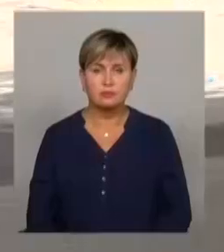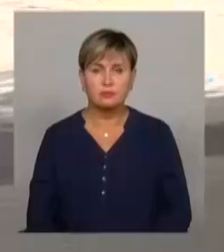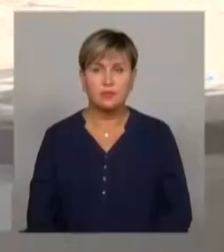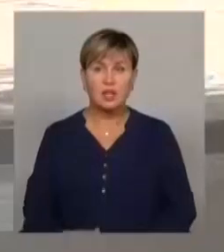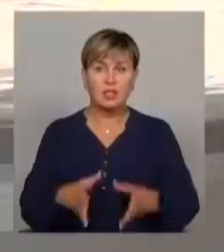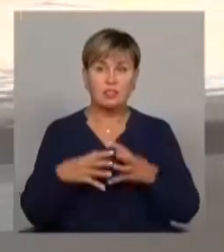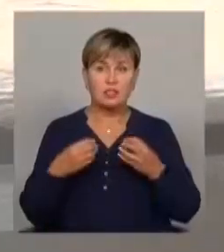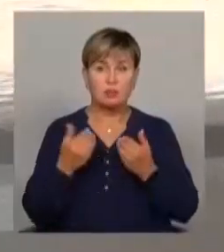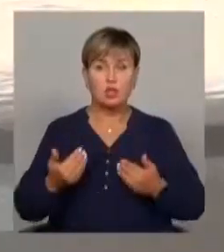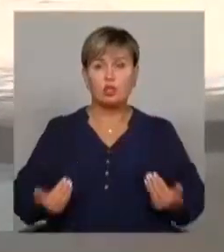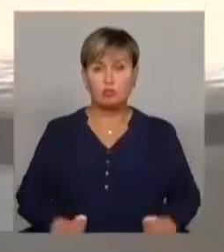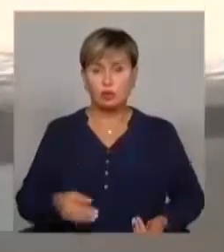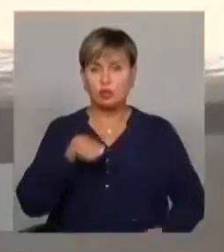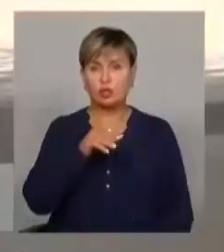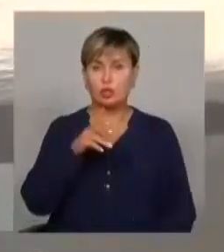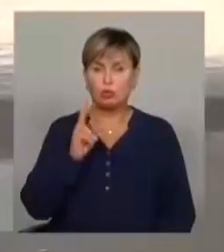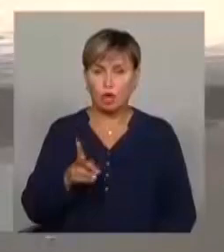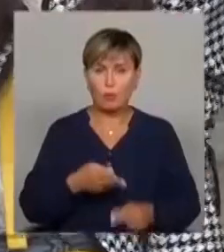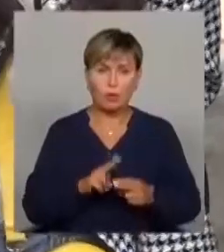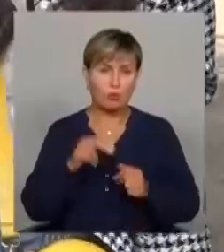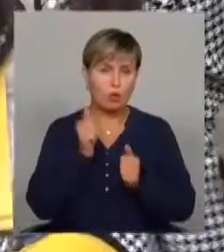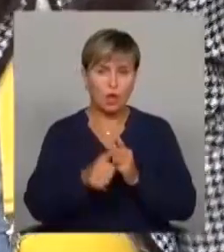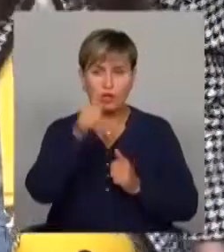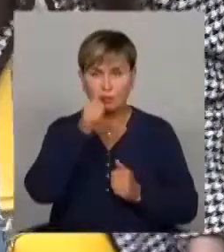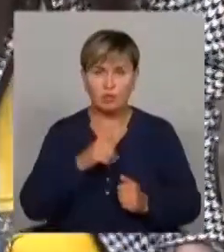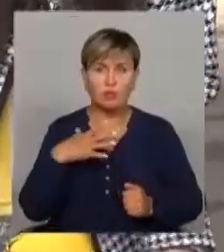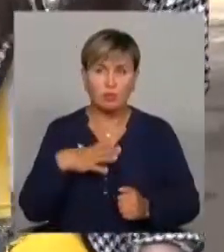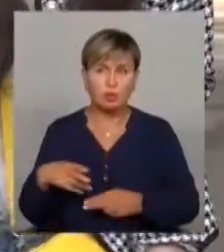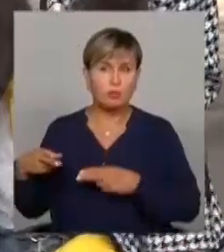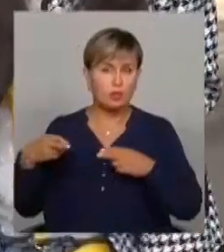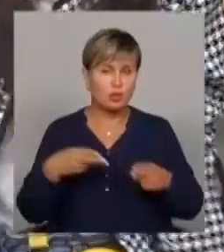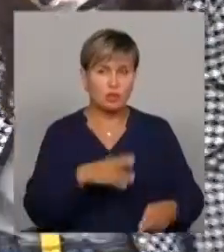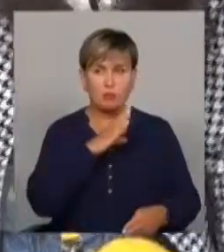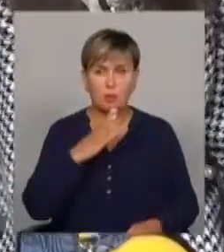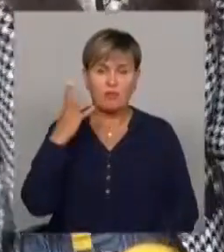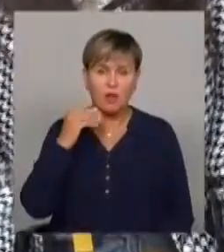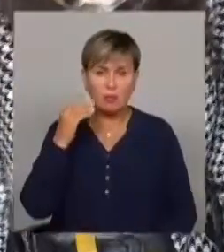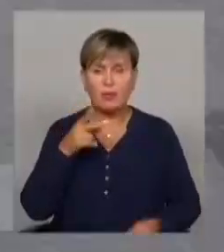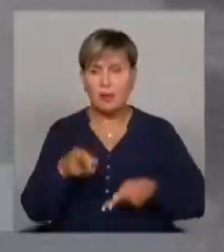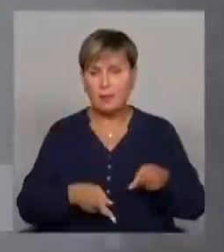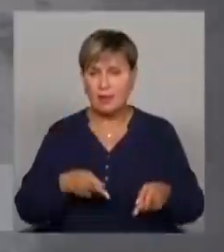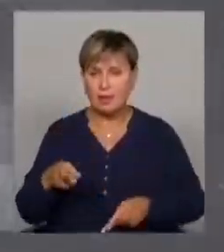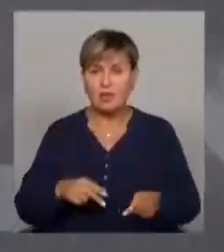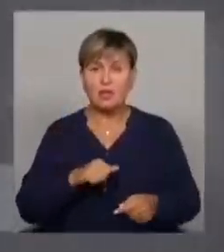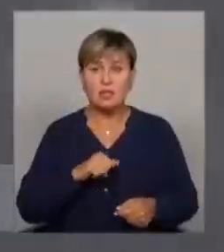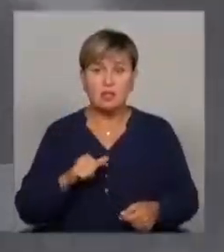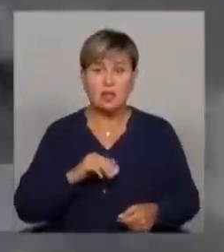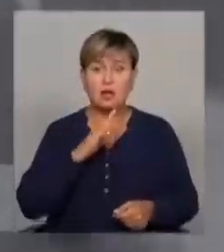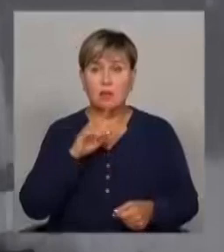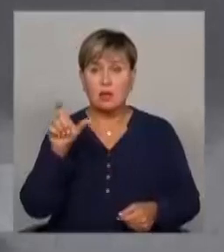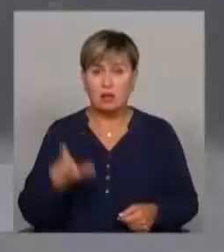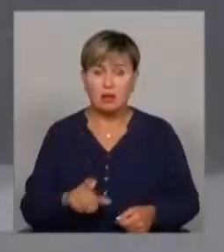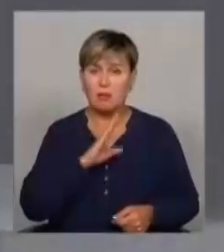Семья Фатимы живет в Талдыкургане, потому ей каждый месяц приходится приезжать с мамой в Алматы на операцию. Сама Гульстан Абдулаева